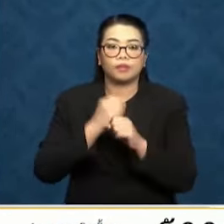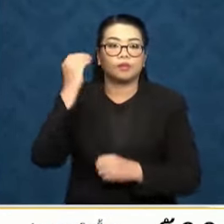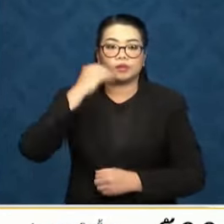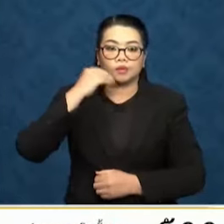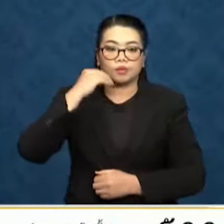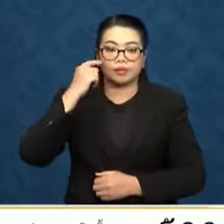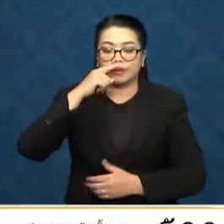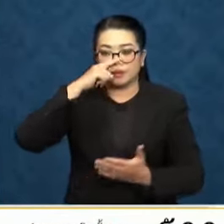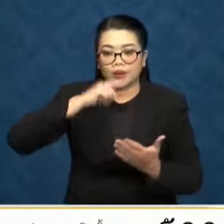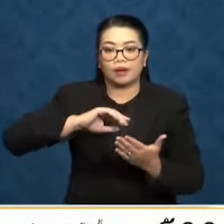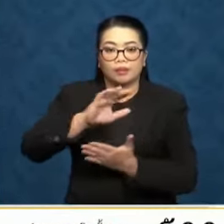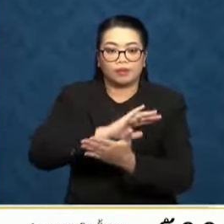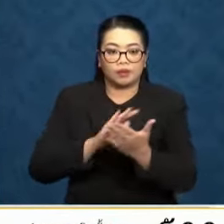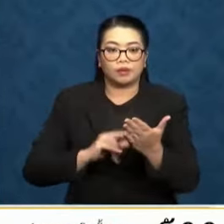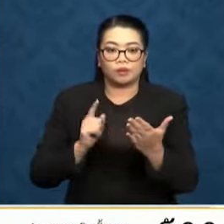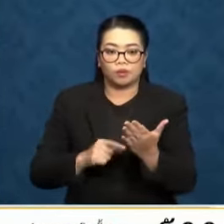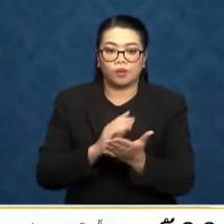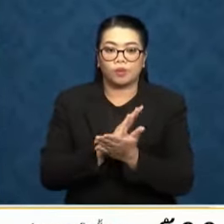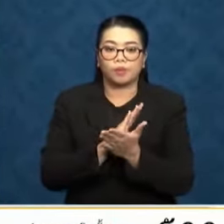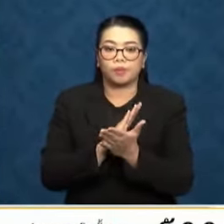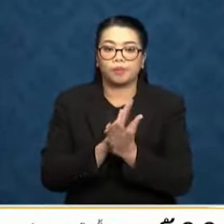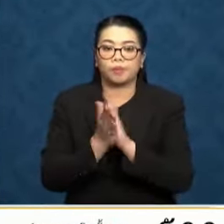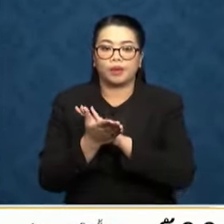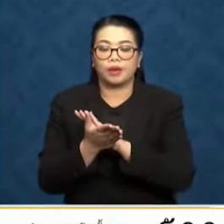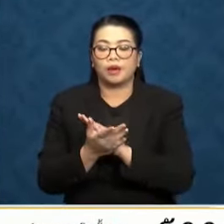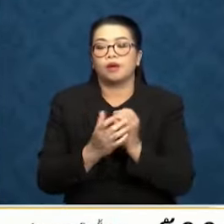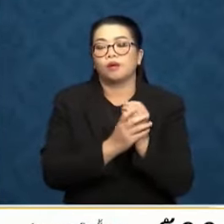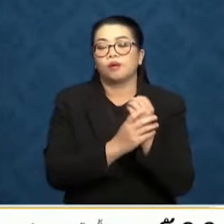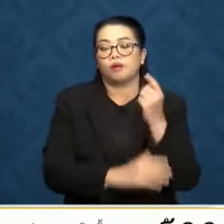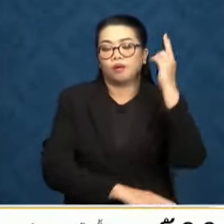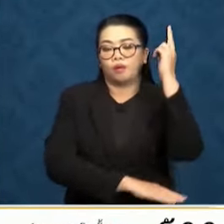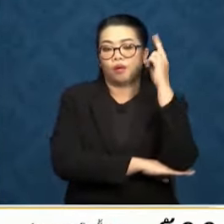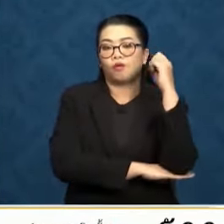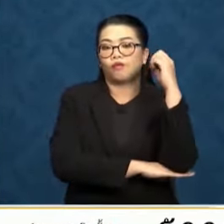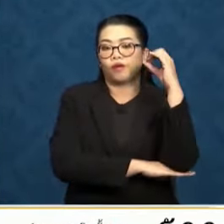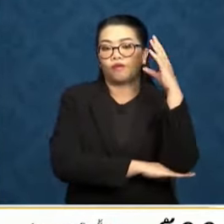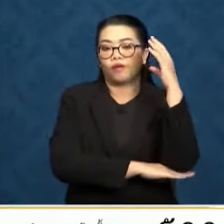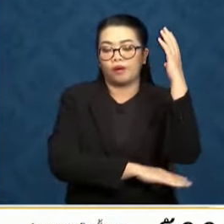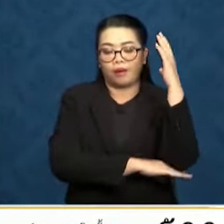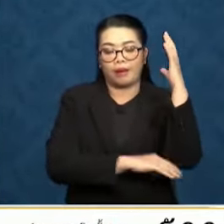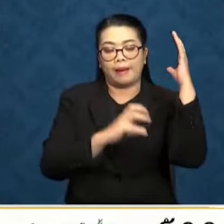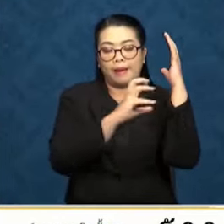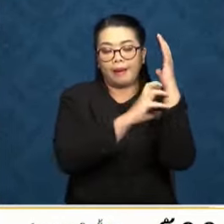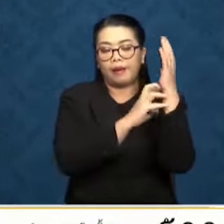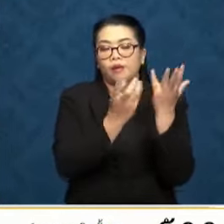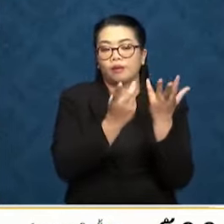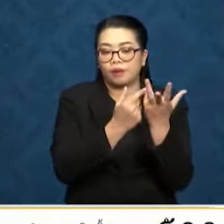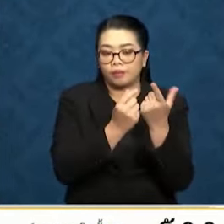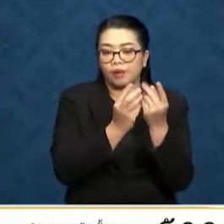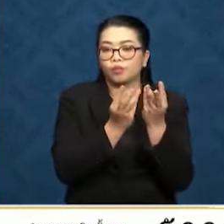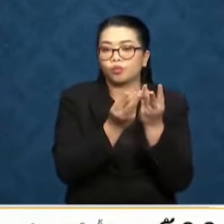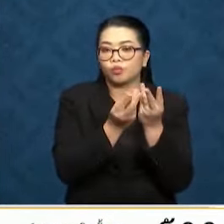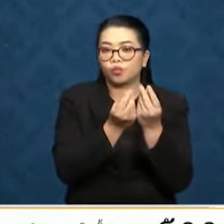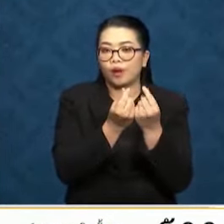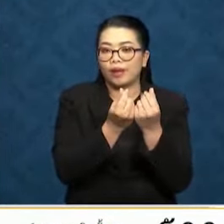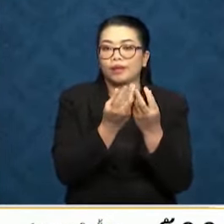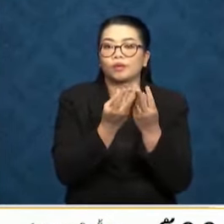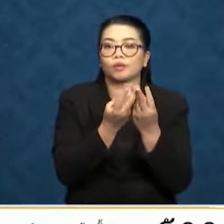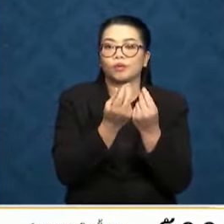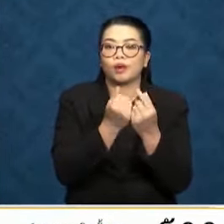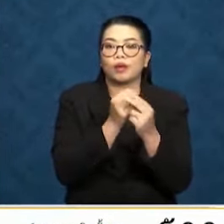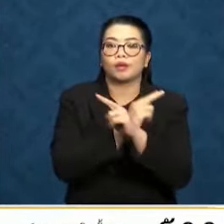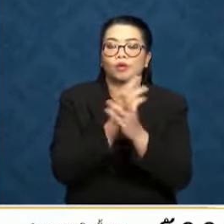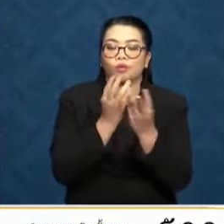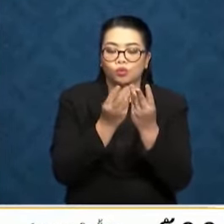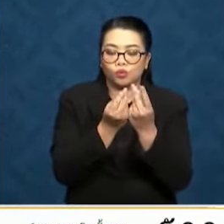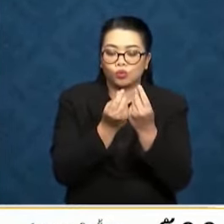คะประเทศไทยจะต้องมีการเปลี่ยนมิเตอร์ไฟฟ้าค่ะไปเป็นเอ่อ Smartิตรนะคะอย่างอย่างปีที่ผ่านๆมาเนี่ยเปลี่ยนได้ประมาณ 40,000